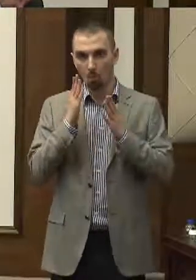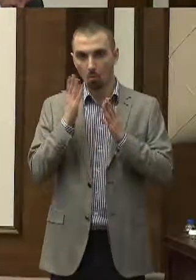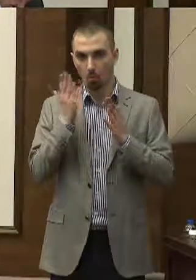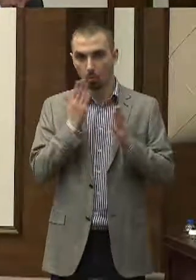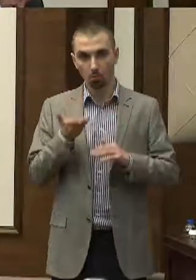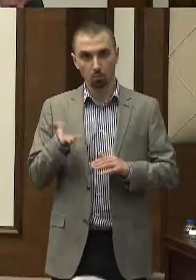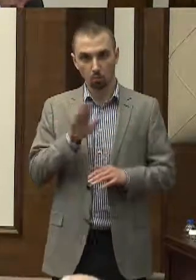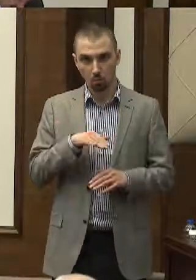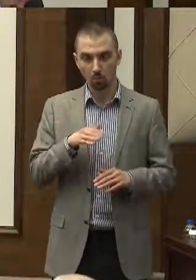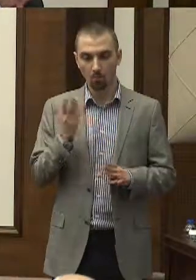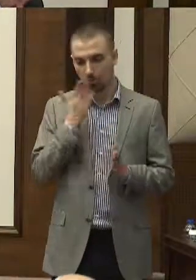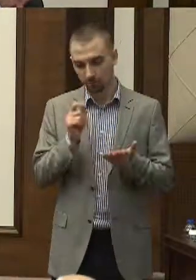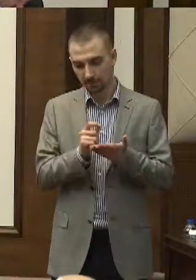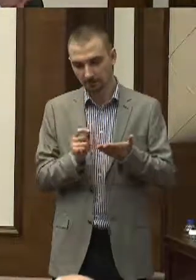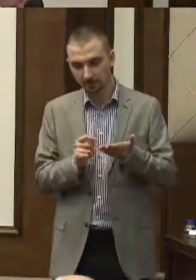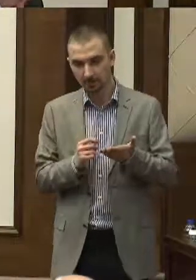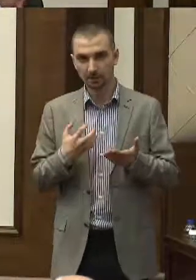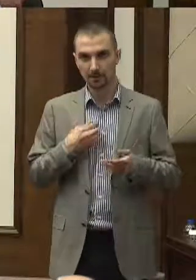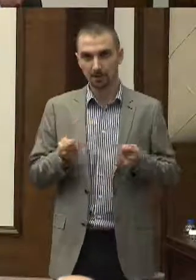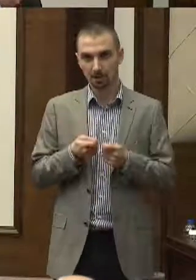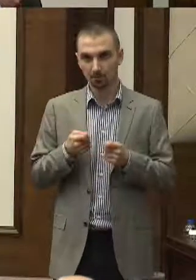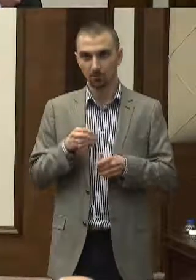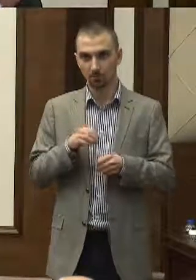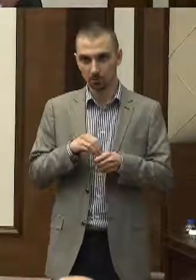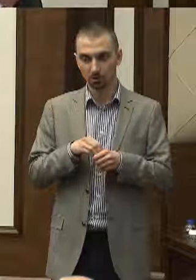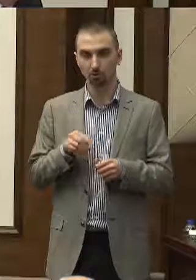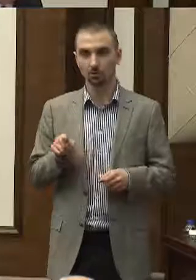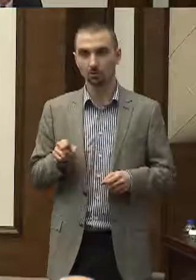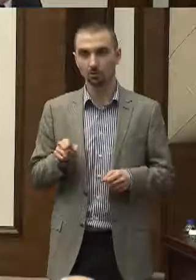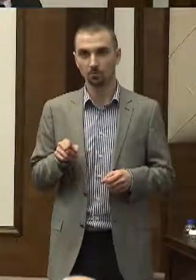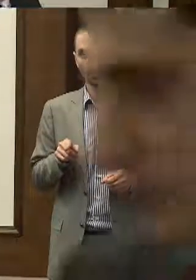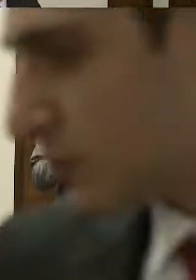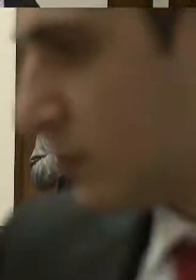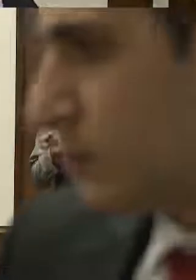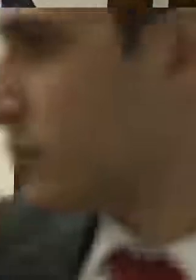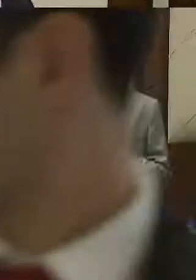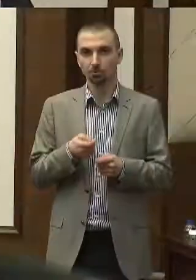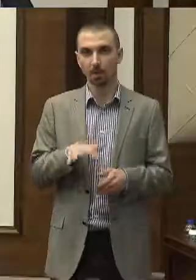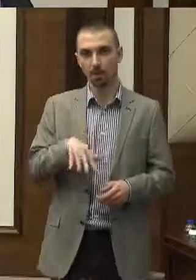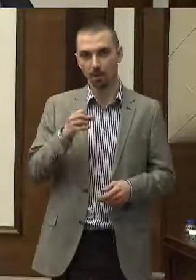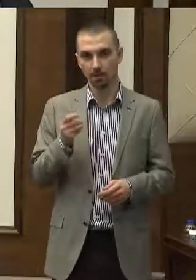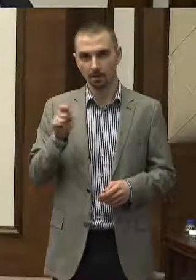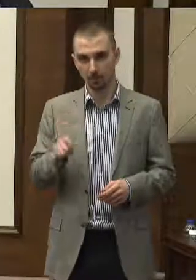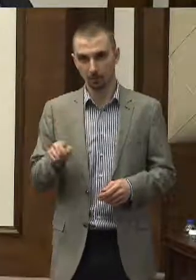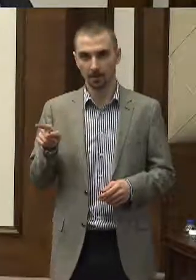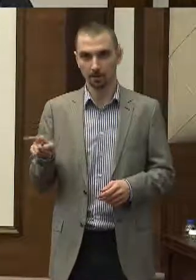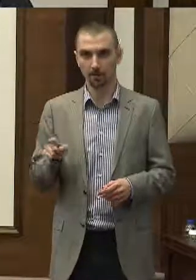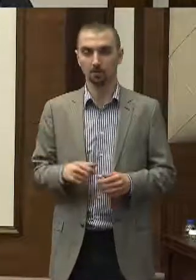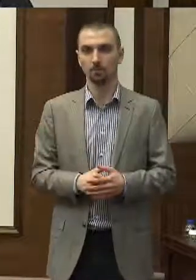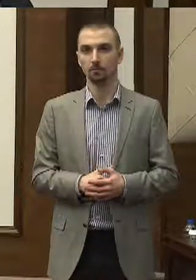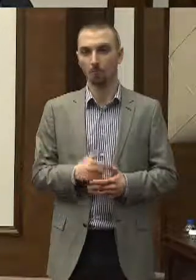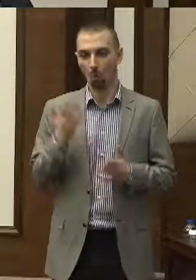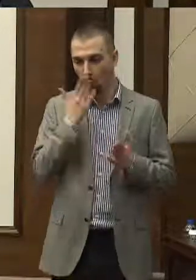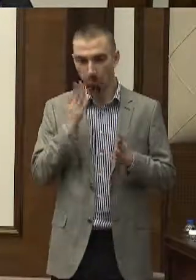sonra derslerini bütünleştirip derslerini pekiştirmek için çalışma merkezleri olarak algılayacaksınız. Çocukların